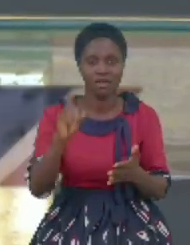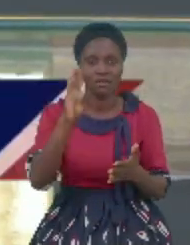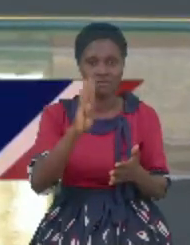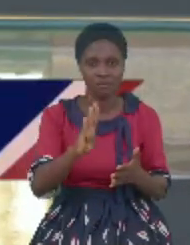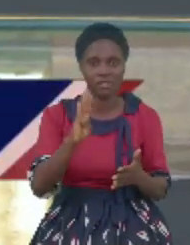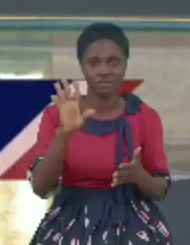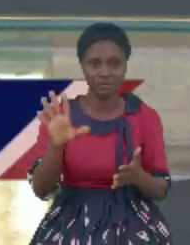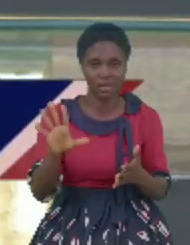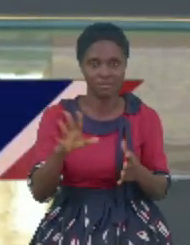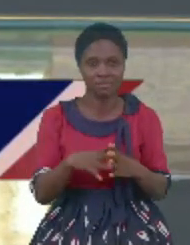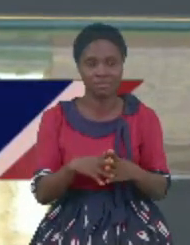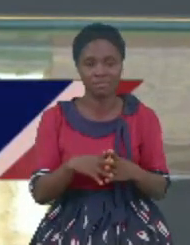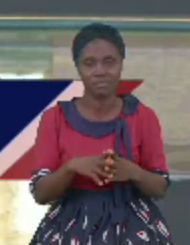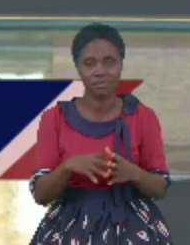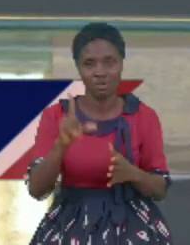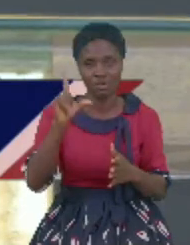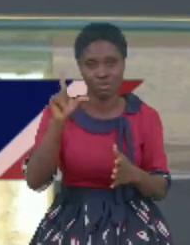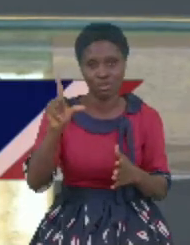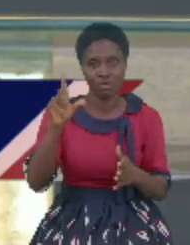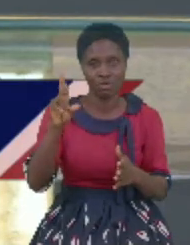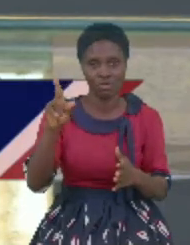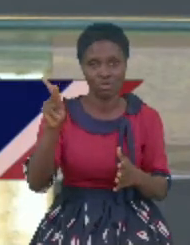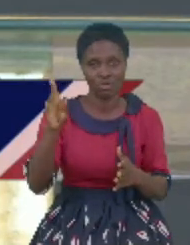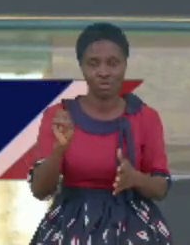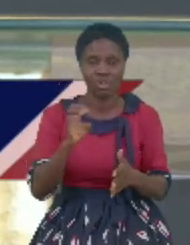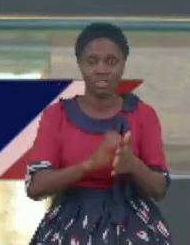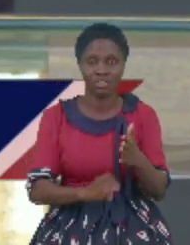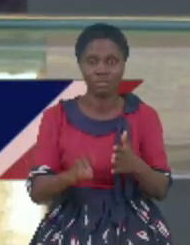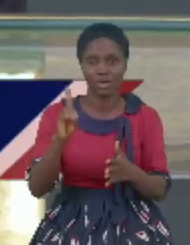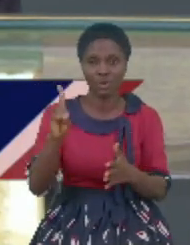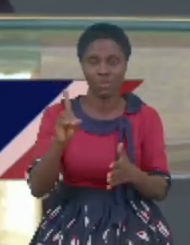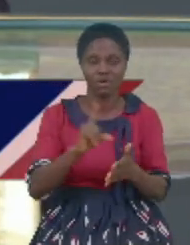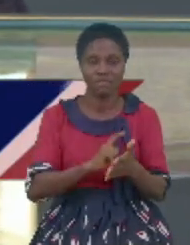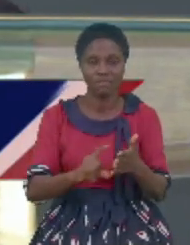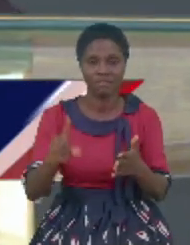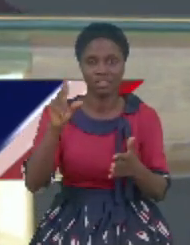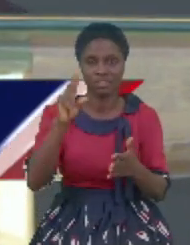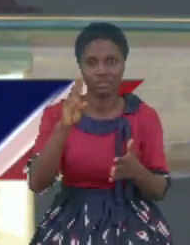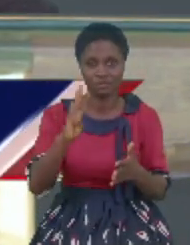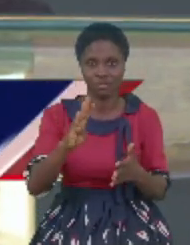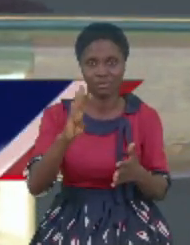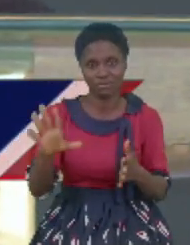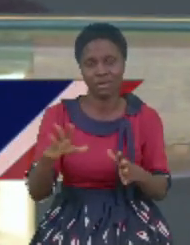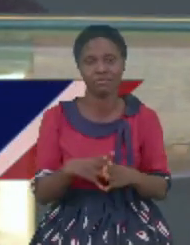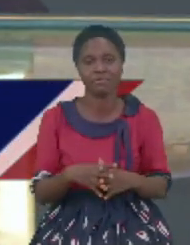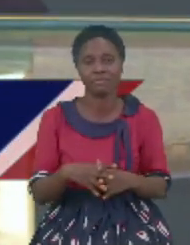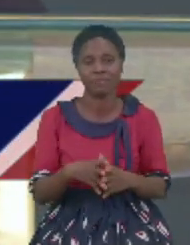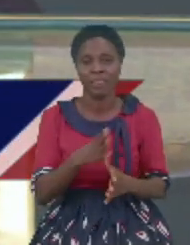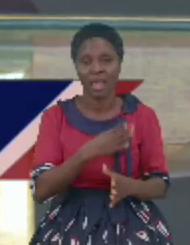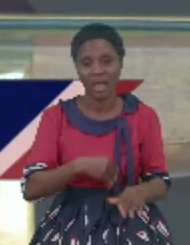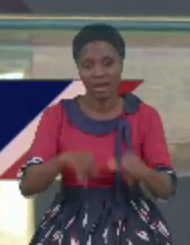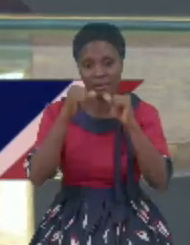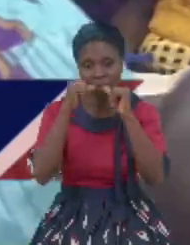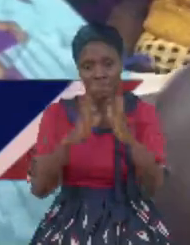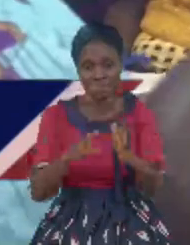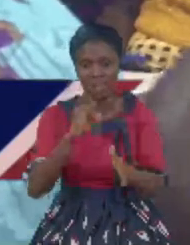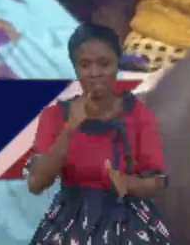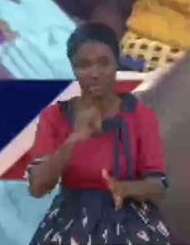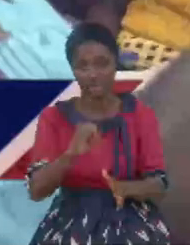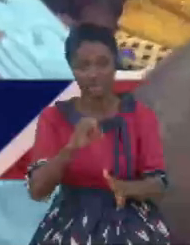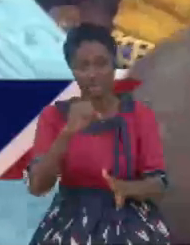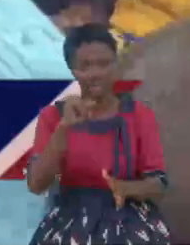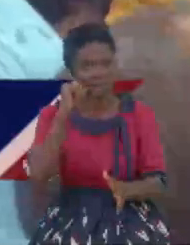Luc 1, verset 45. Luc chapitre 1, verset 45. Heureuse celle